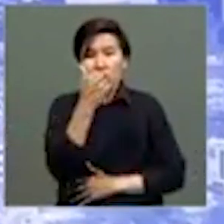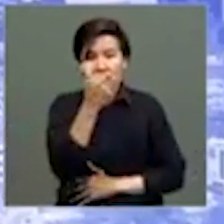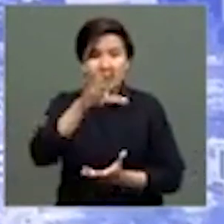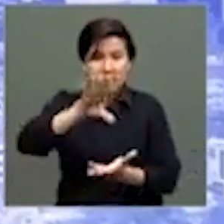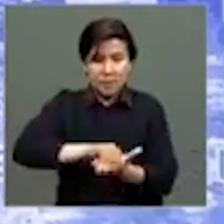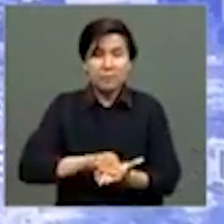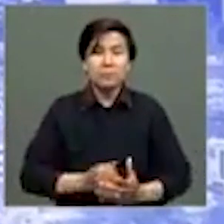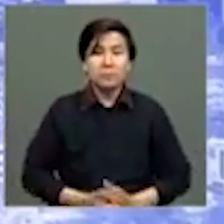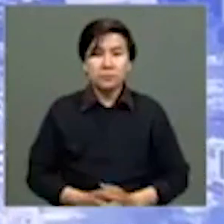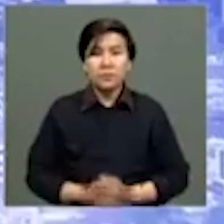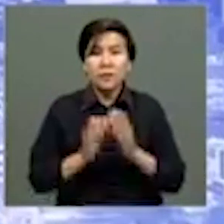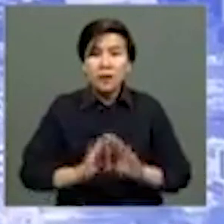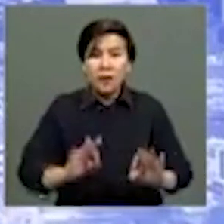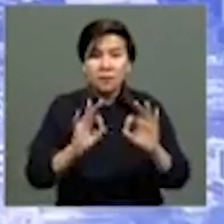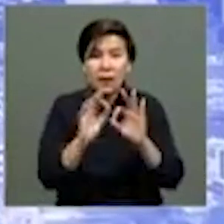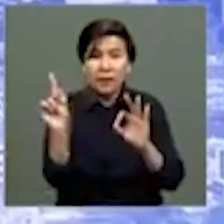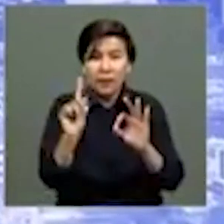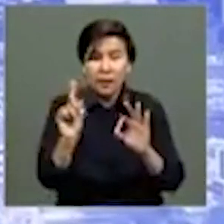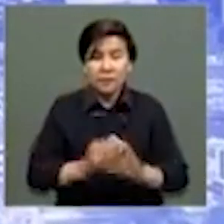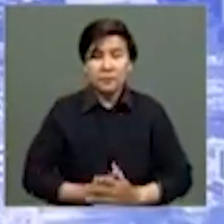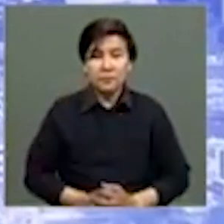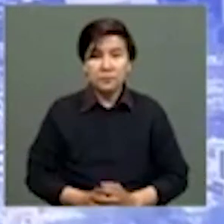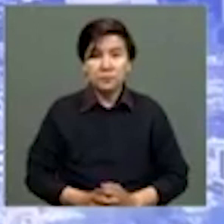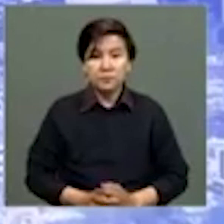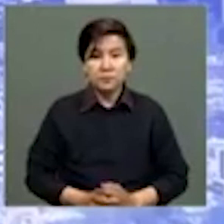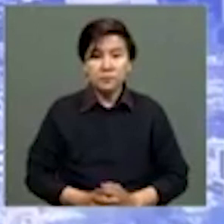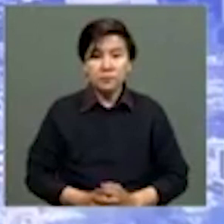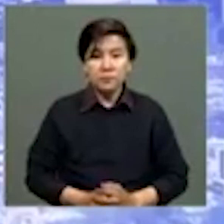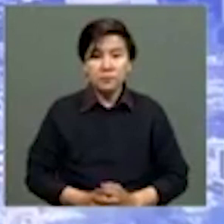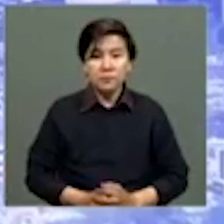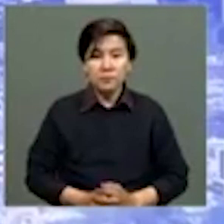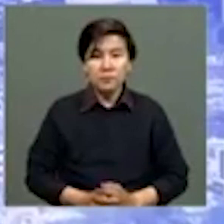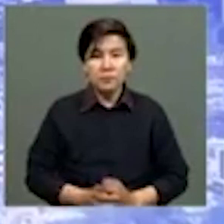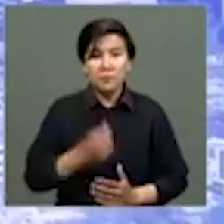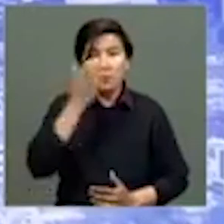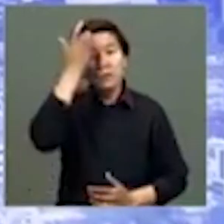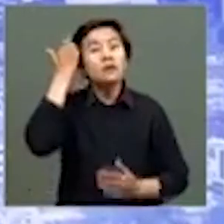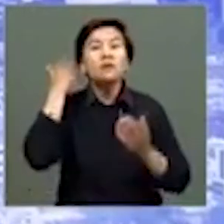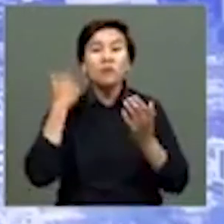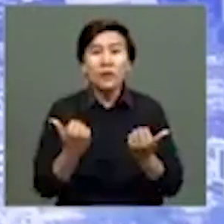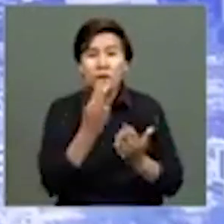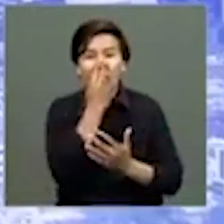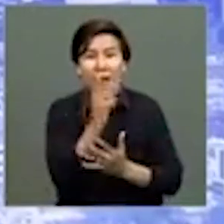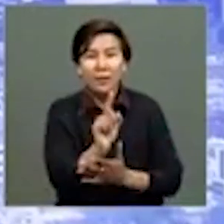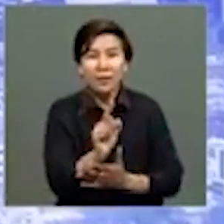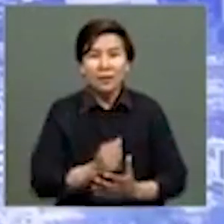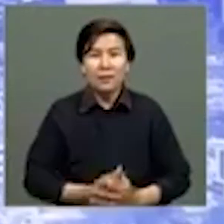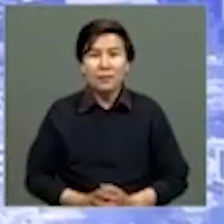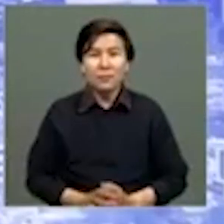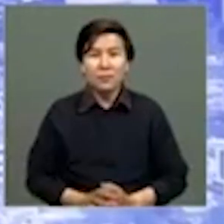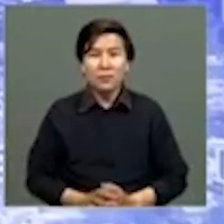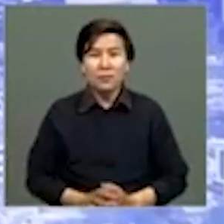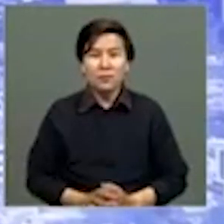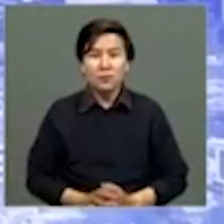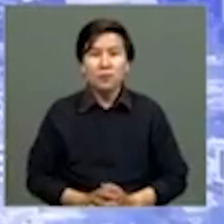ำคัญนะคะก็คือในการสถานการณ์ปัจจุบันจนถึงวันนี้ท่านจะเห็นเลยค่ะว่ายังอยู่ใน